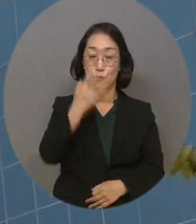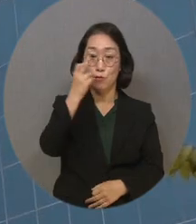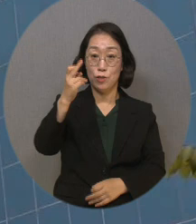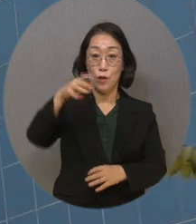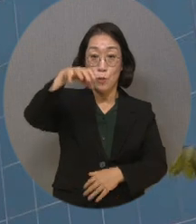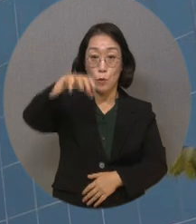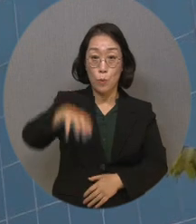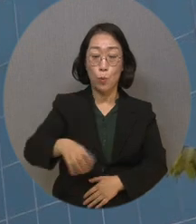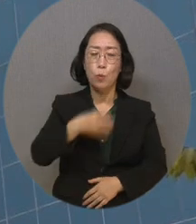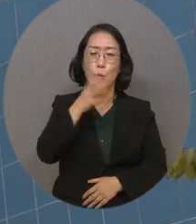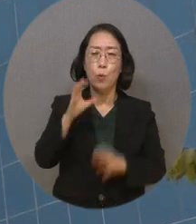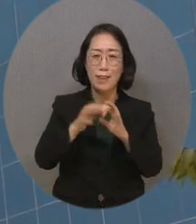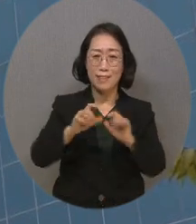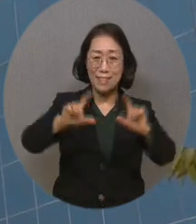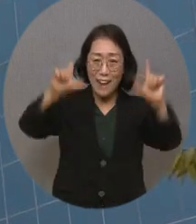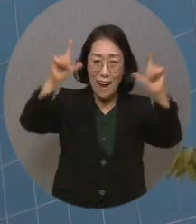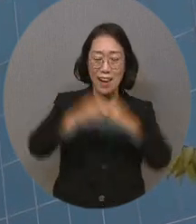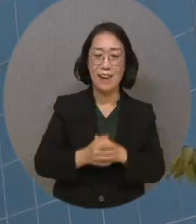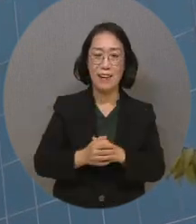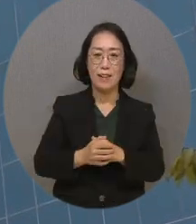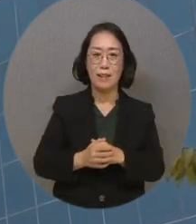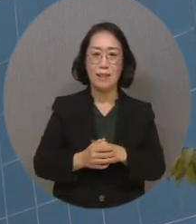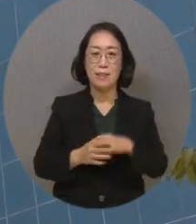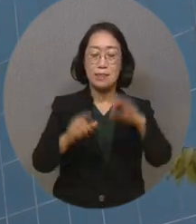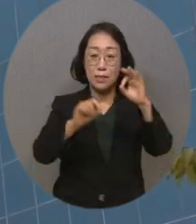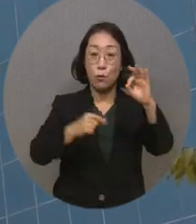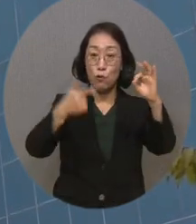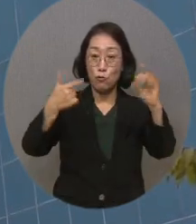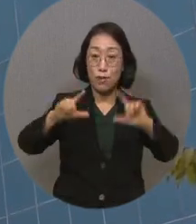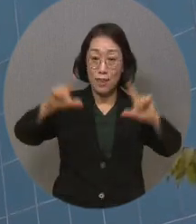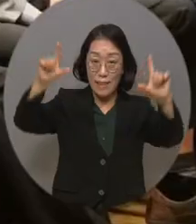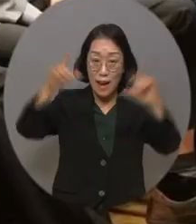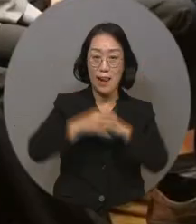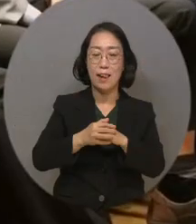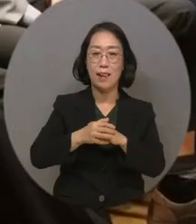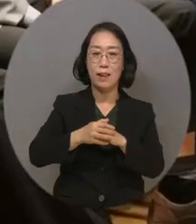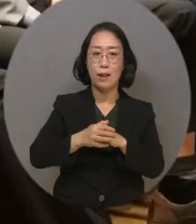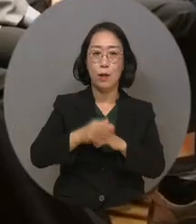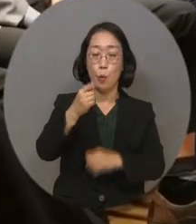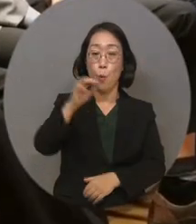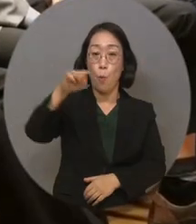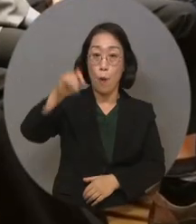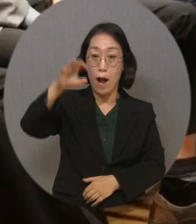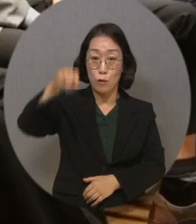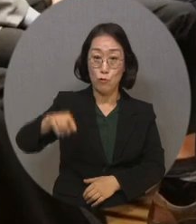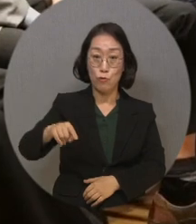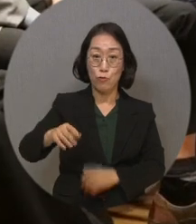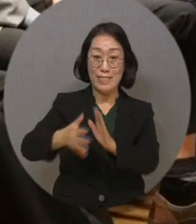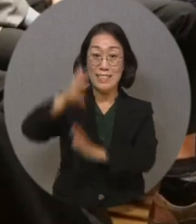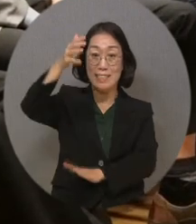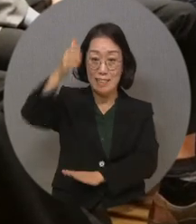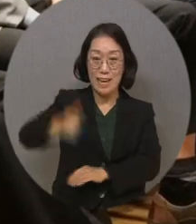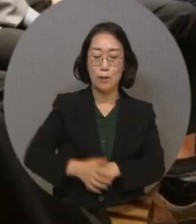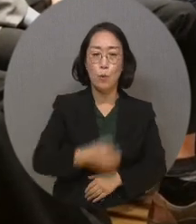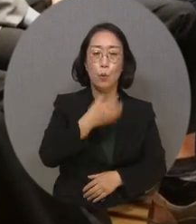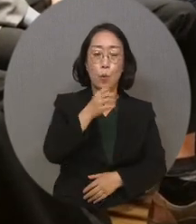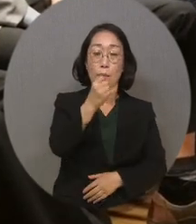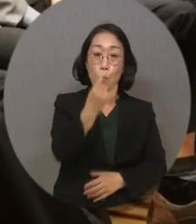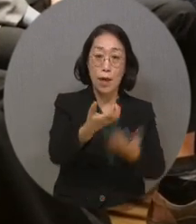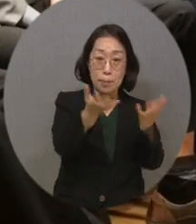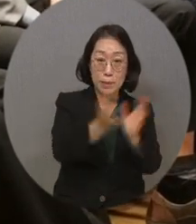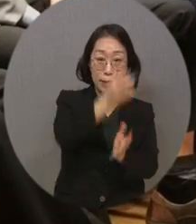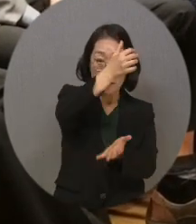순천시는 노인의 날을 맞아 지난 6일 순천문화건강센터에서 노광규 순천시장, 대한노인회 순천시